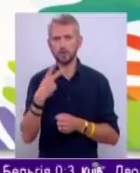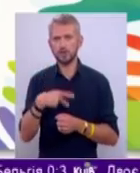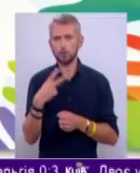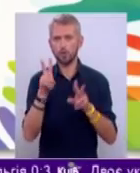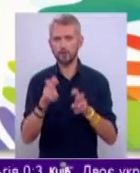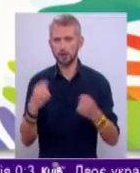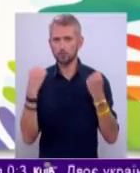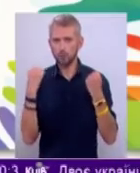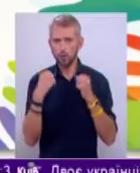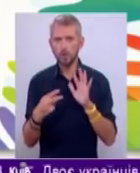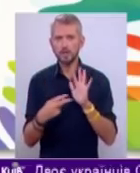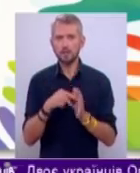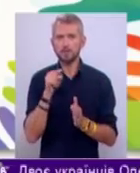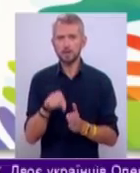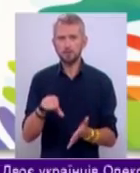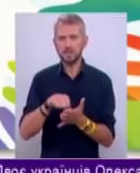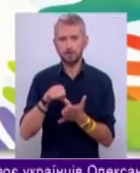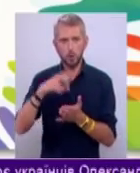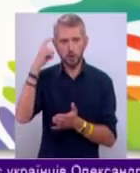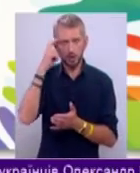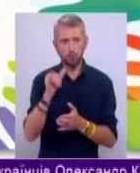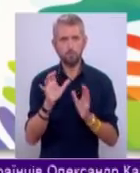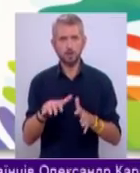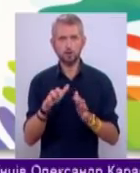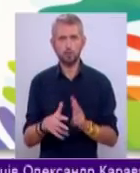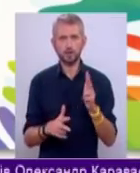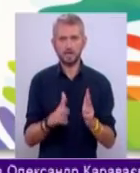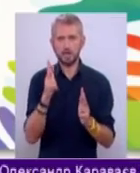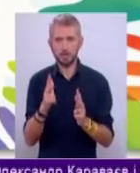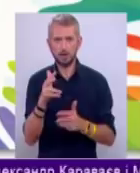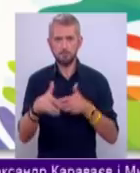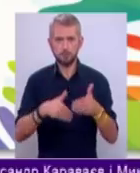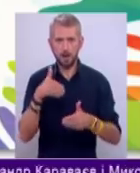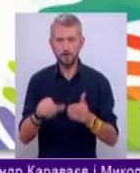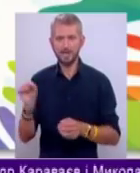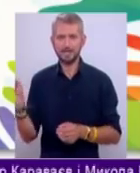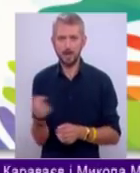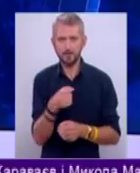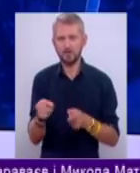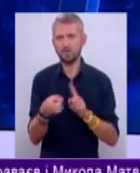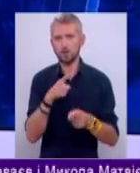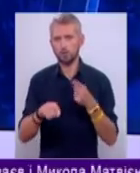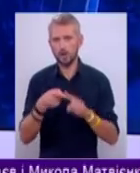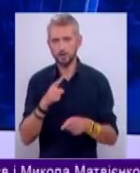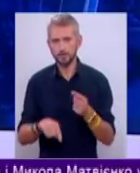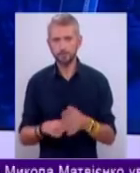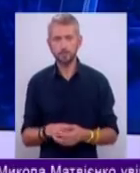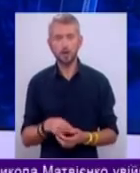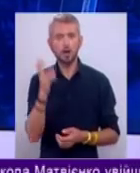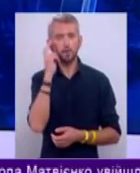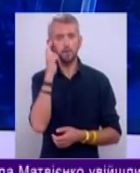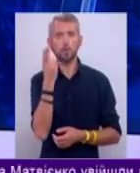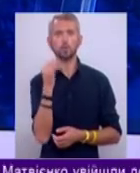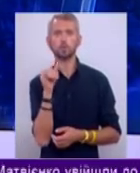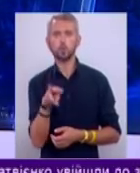22 видах спорту. 7 з них представляють столицю у баскетболі 3x3, плаванні, тенісі і фехтуванні. У